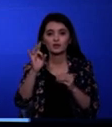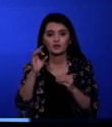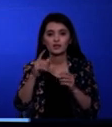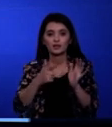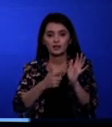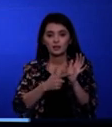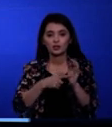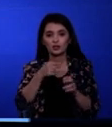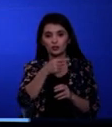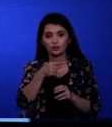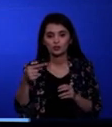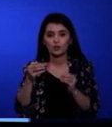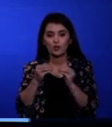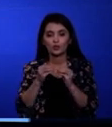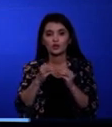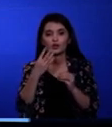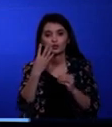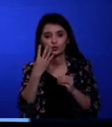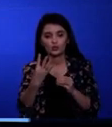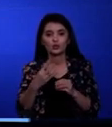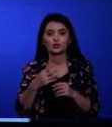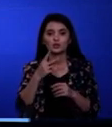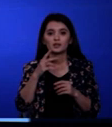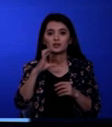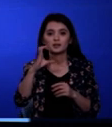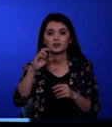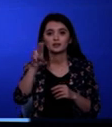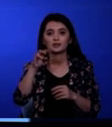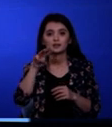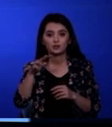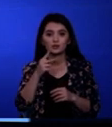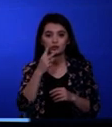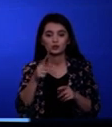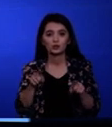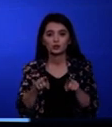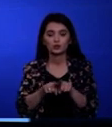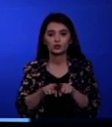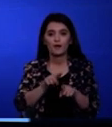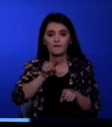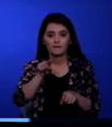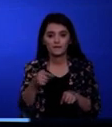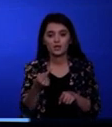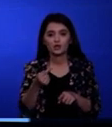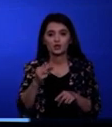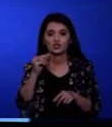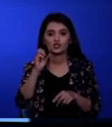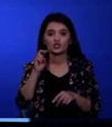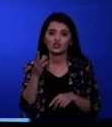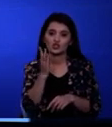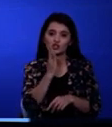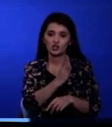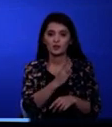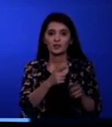butun undan 4 desimetr deb o'qiladi. Diqqat qiling. Virgulning chap tomonidagi